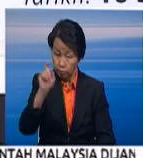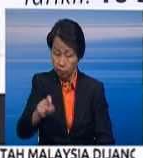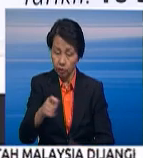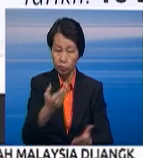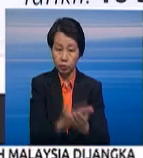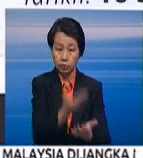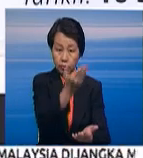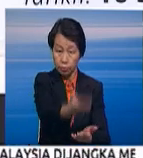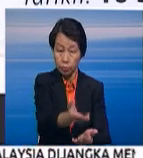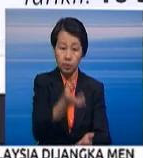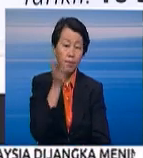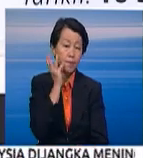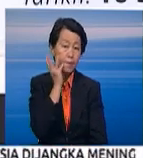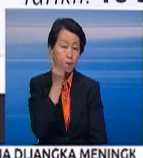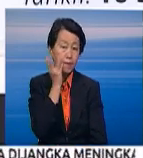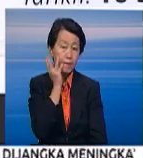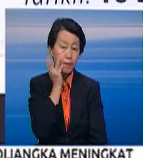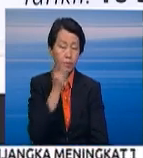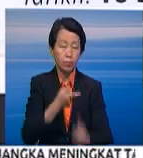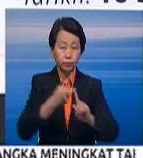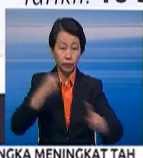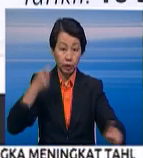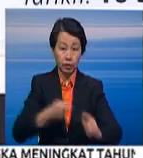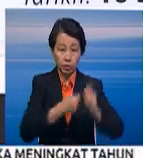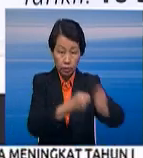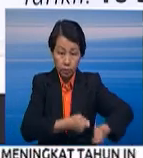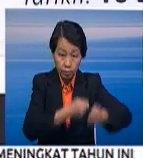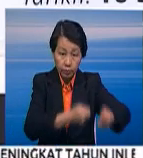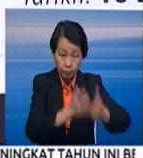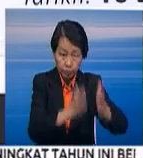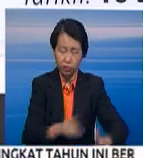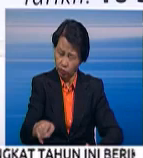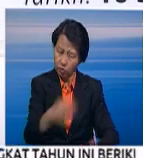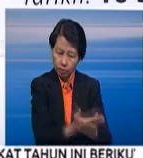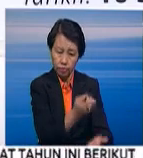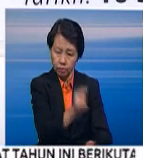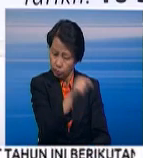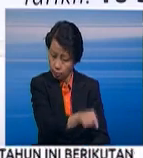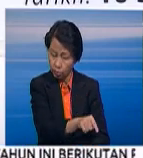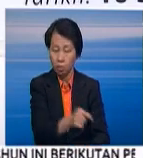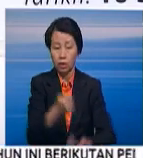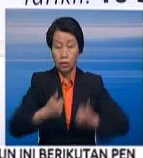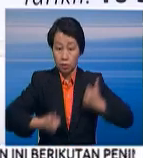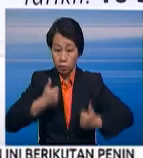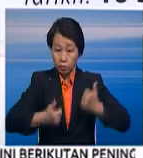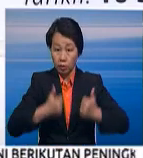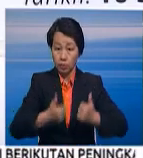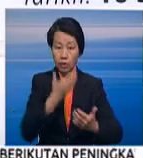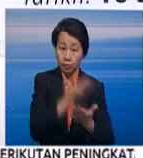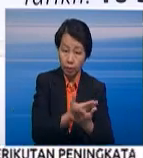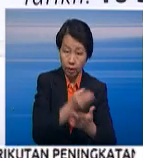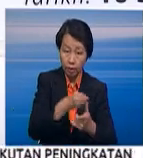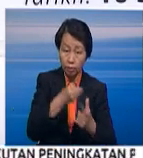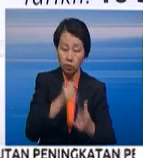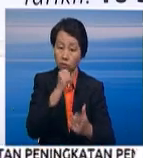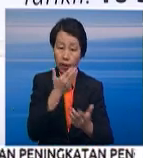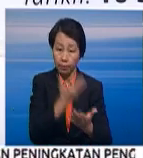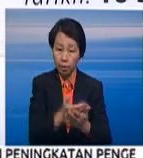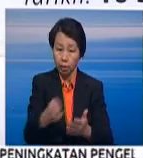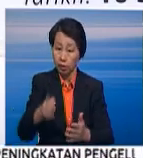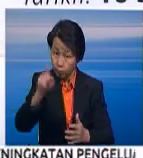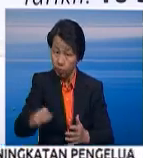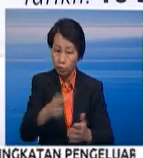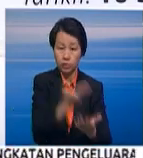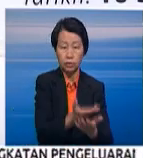membeli padi daripada pesawah-pesawah sama ada yang baik ataupun yang tak baik, dia mesti